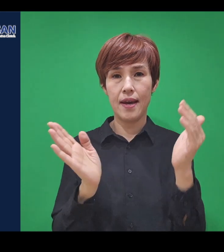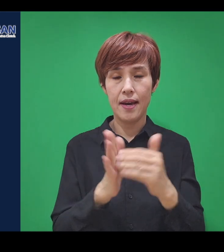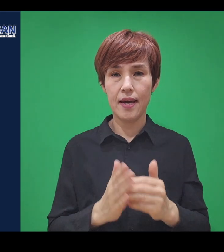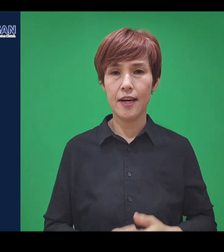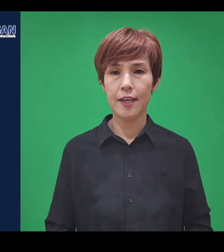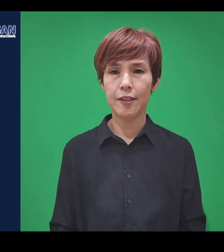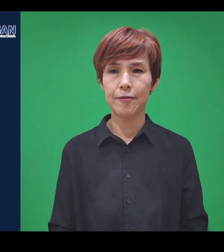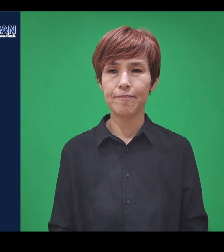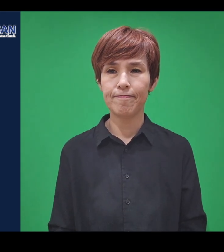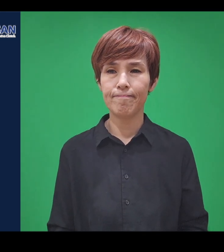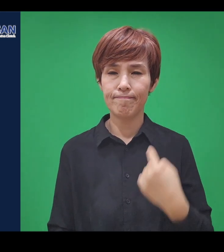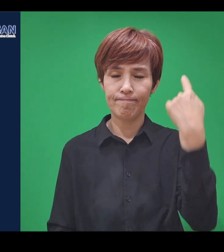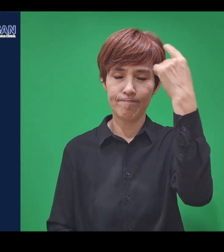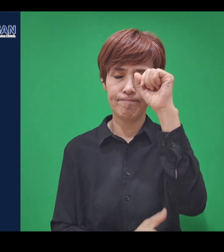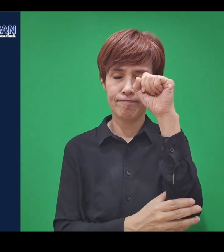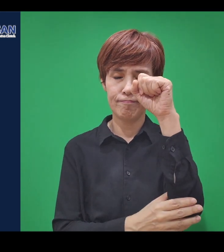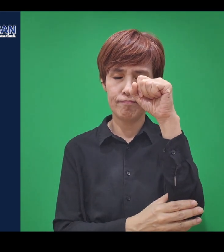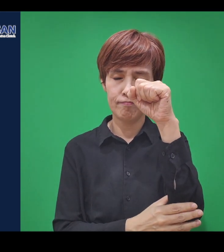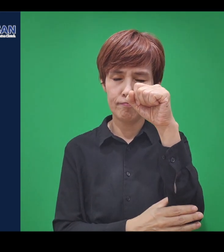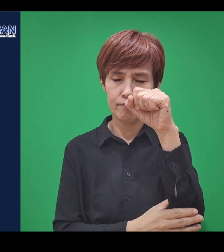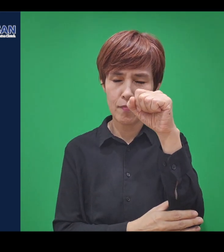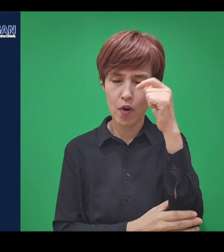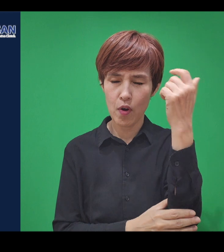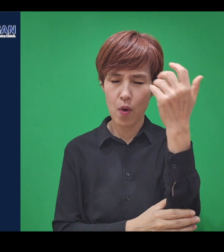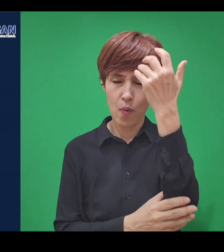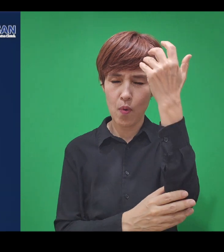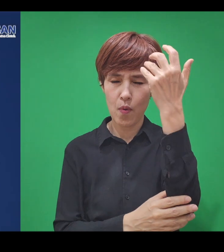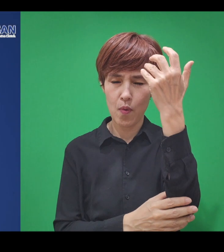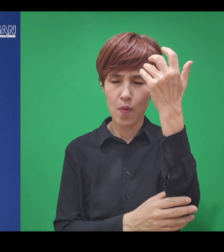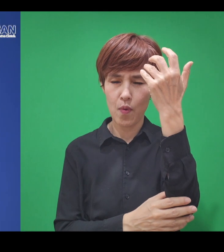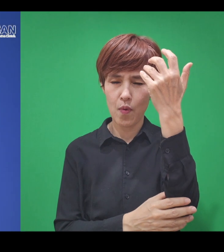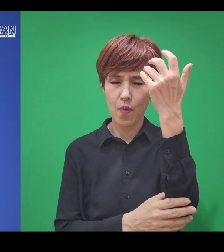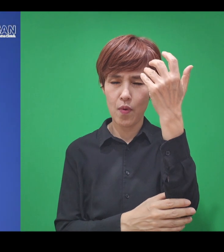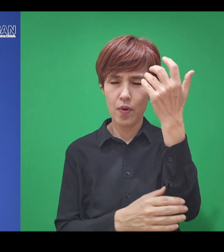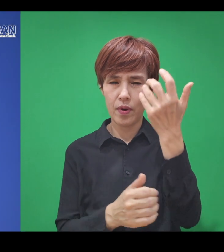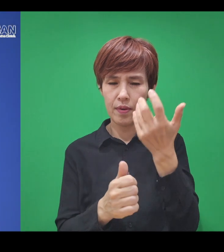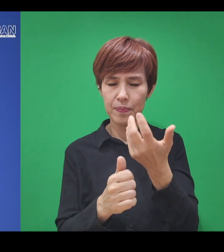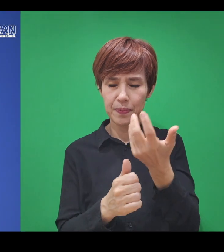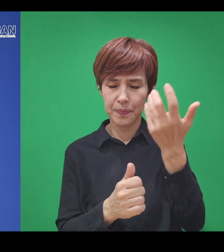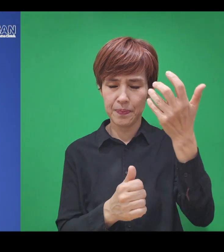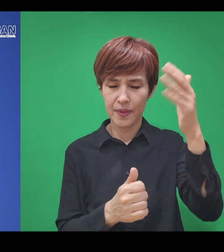하시고 머리를 숙이니 영혼이 떠나가시니라.